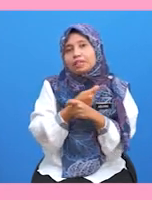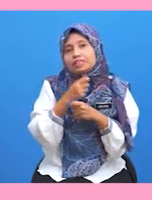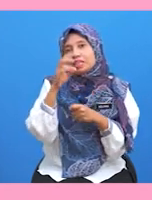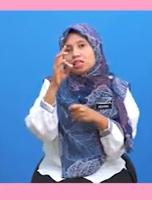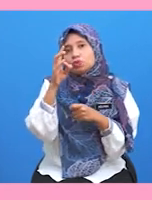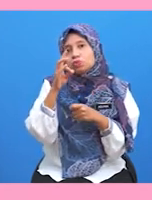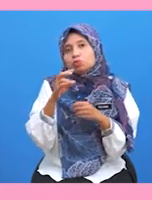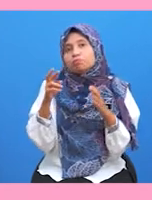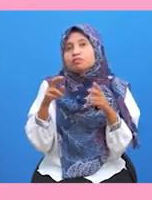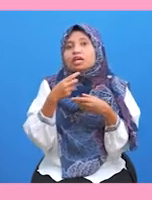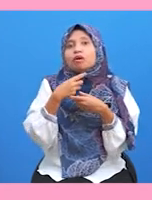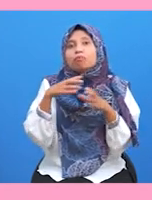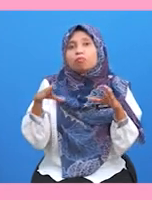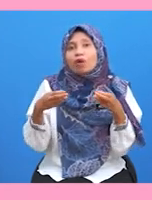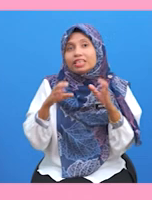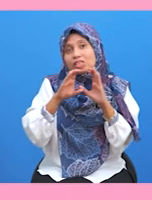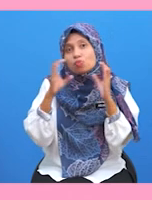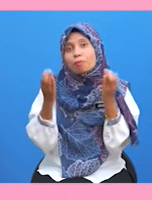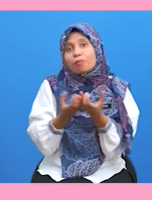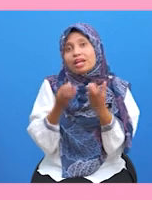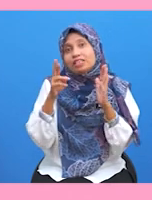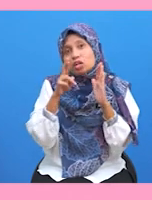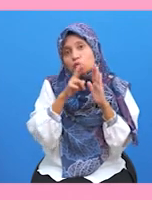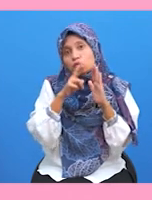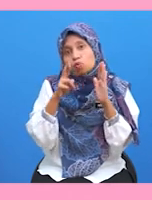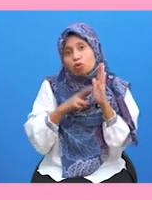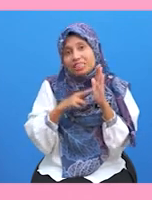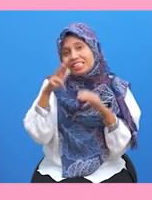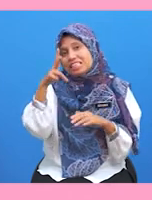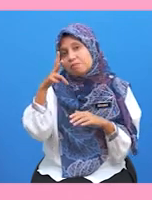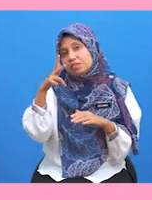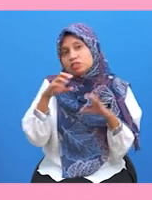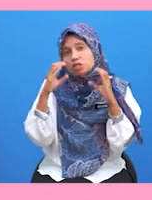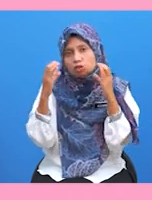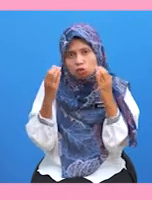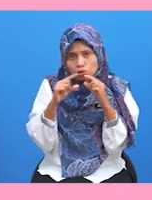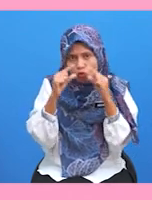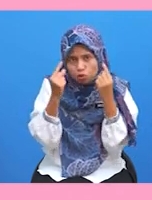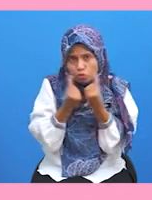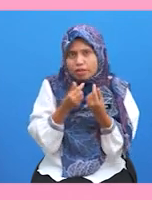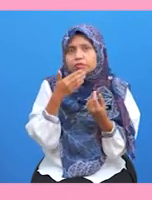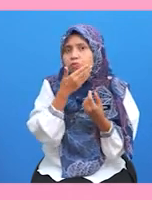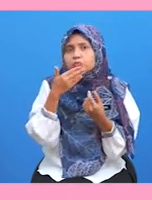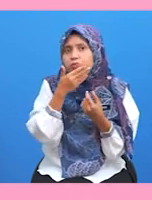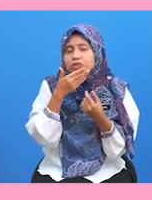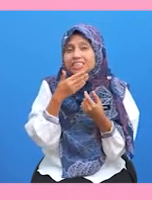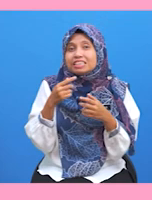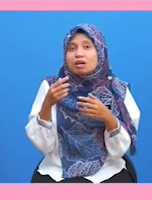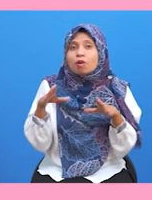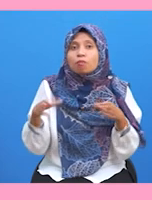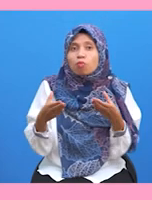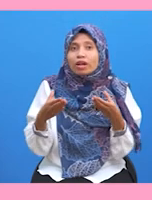adalah menubuhkan kumpulan Rukun 13. Golongan muda dalam gerakan anti